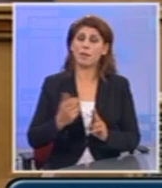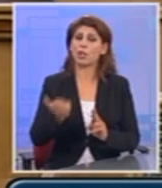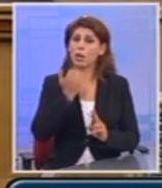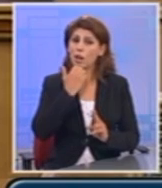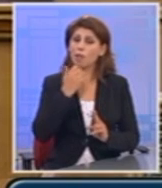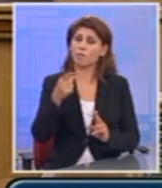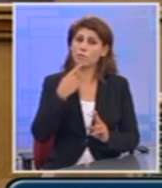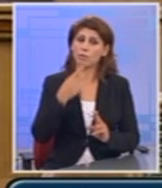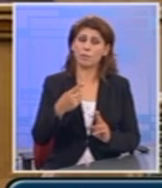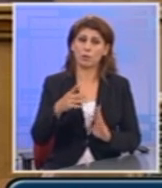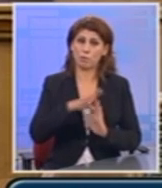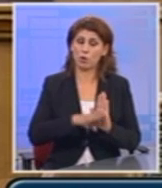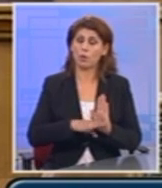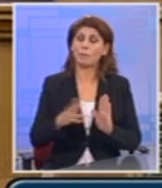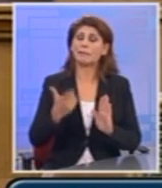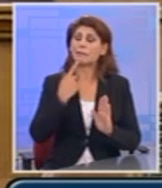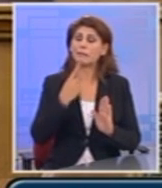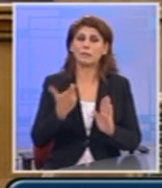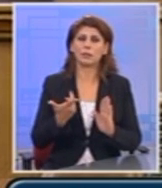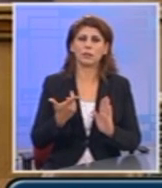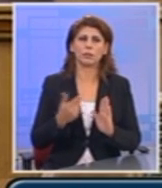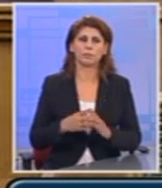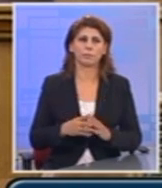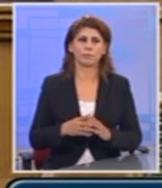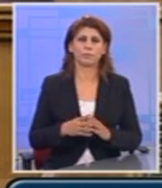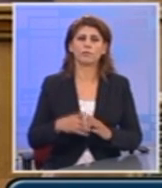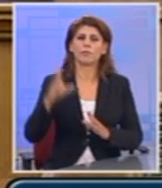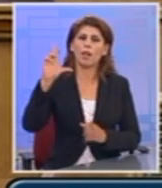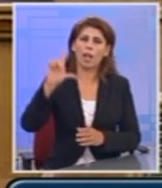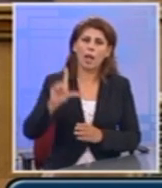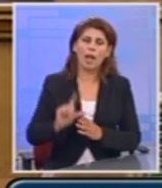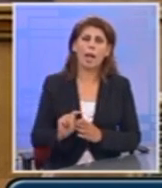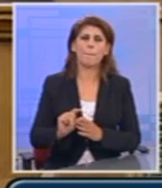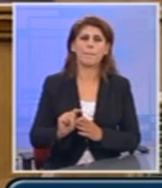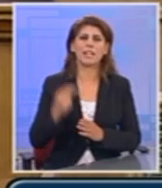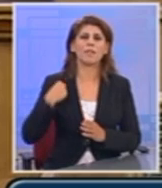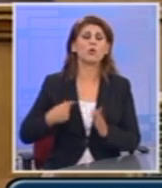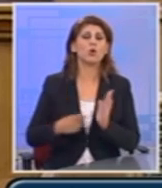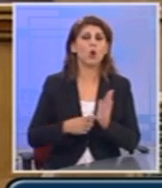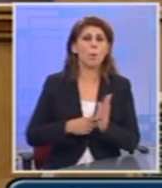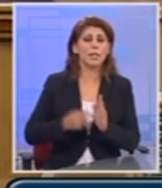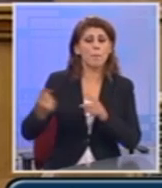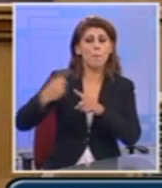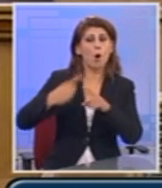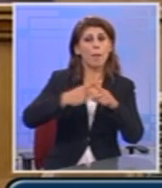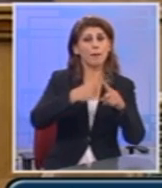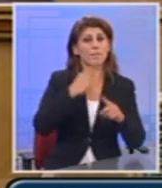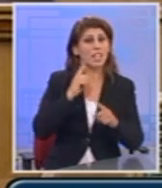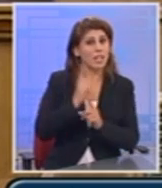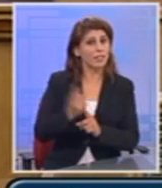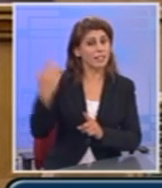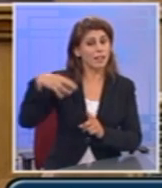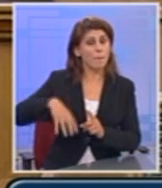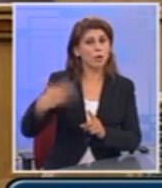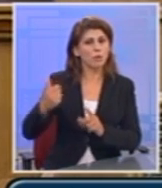ισχυρισμός σε αυτό το πρόγραμμα ήταν η χαμηλο δημοσιονομικοί πολλαπλασιαστές ιδίως στη διάρκεια της ύφεσης που αποτελούσαν και